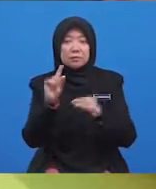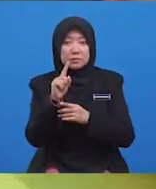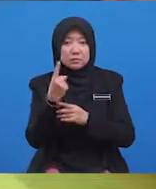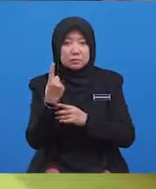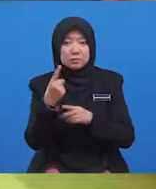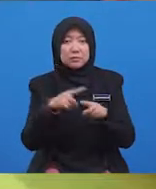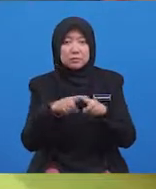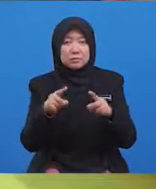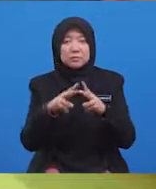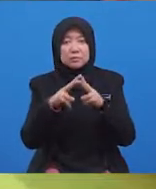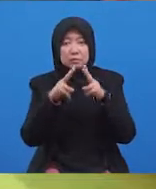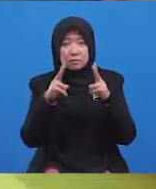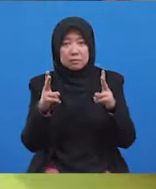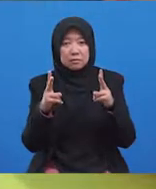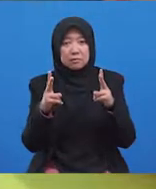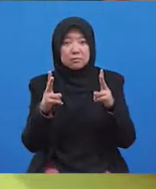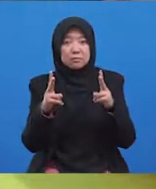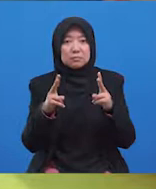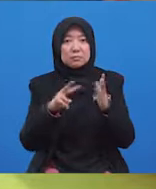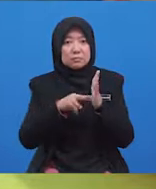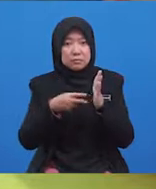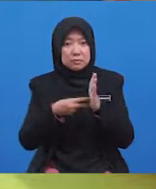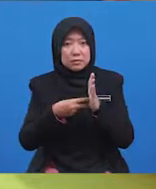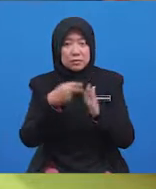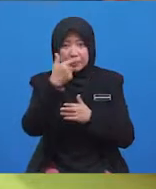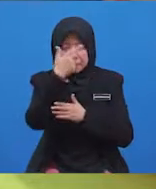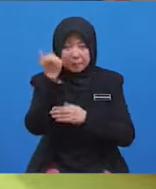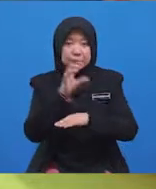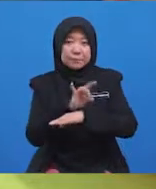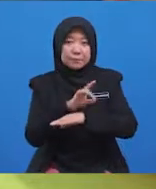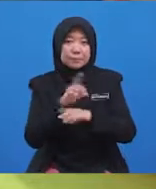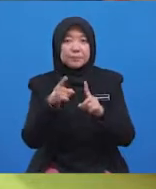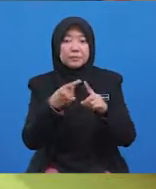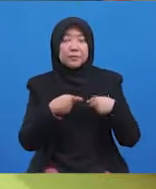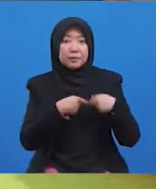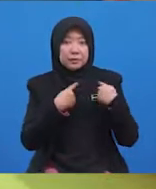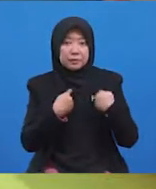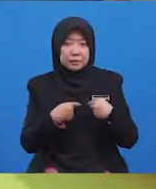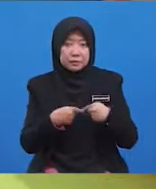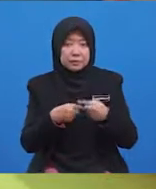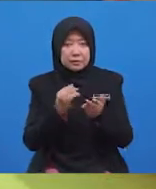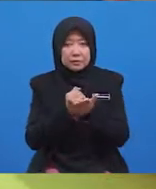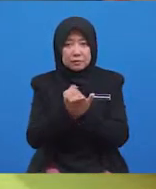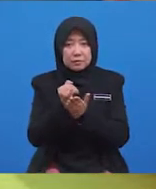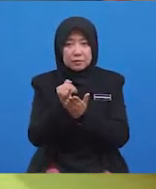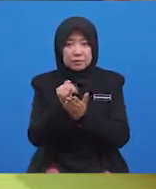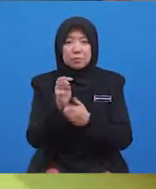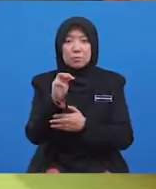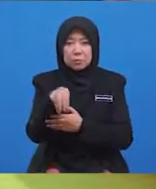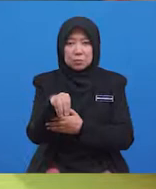begitu bermakna. Ini kerana pesanan yang datangnya dari hati yang ikhlas